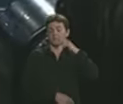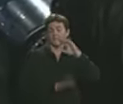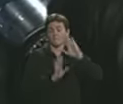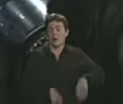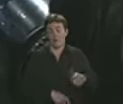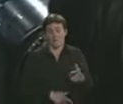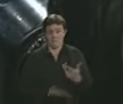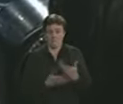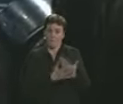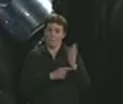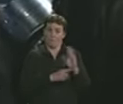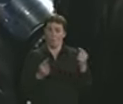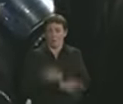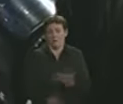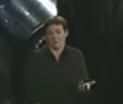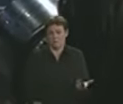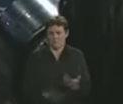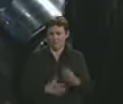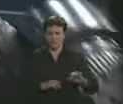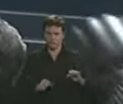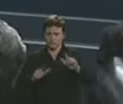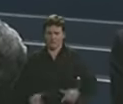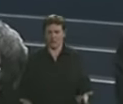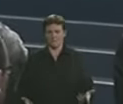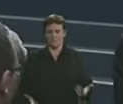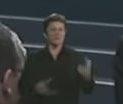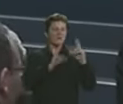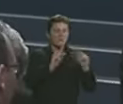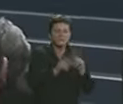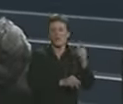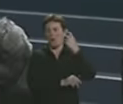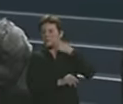à tous ces commentateurs qui commentent si mal.